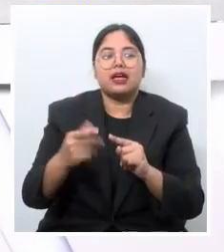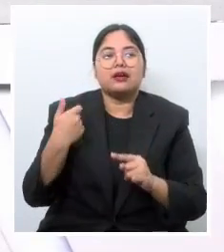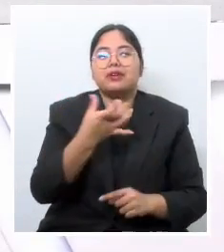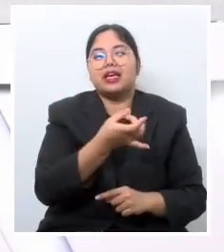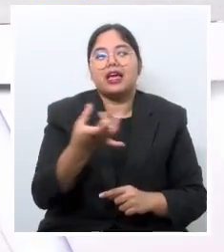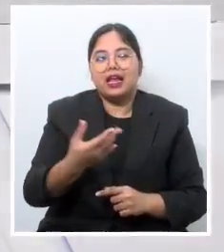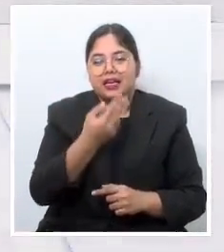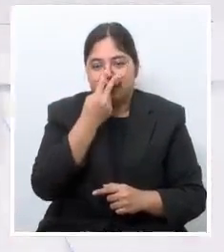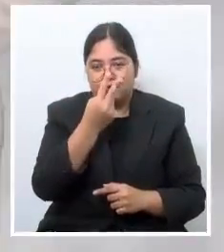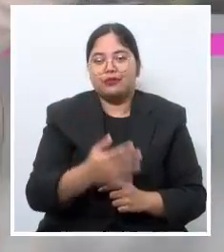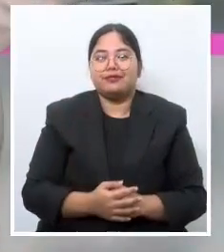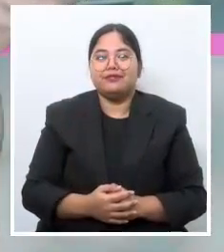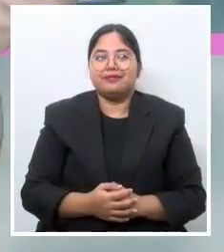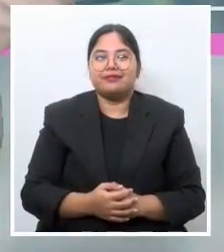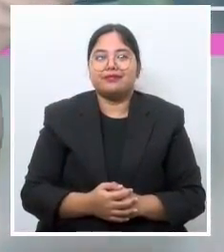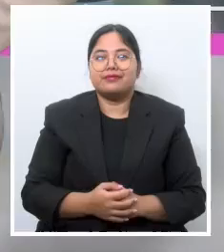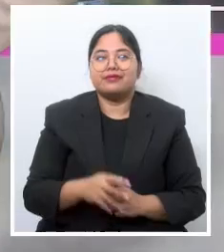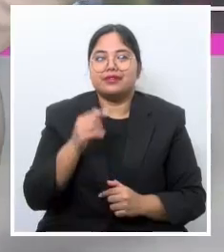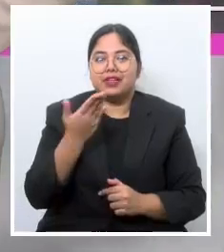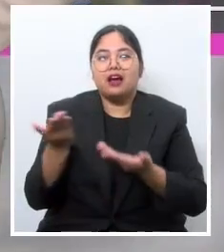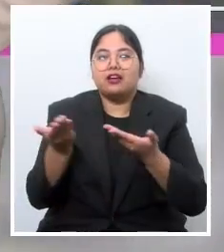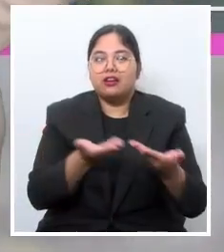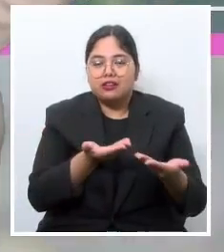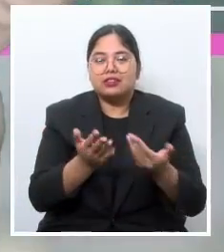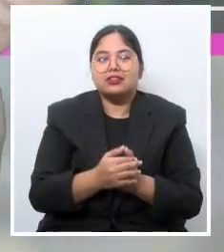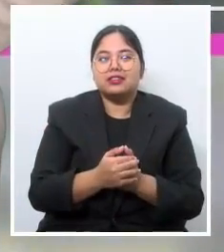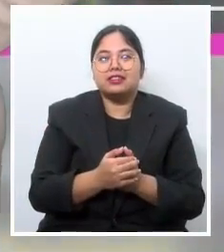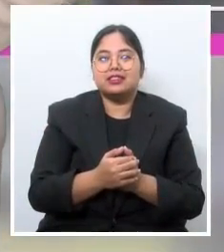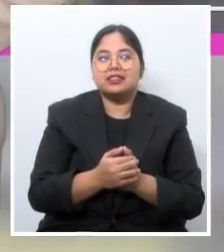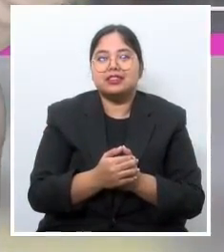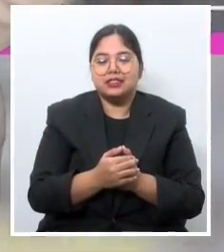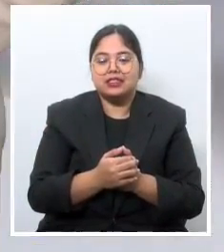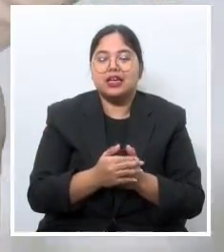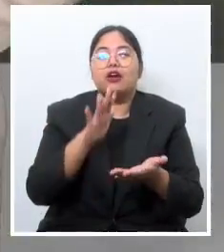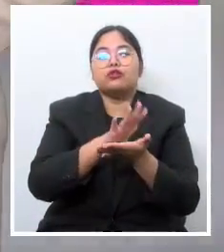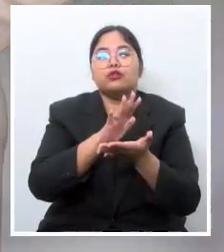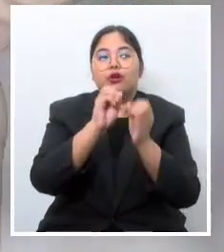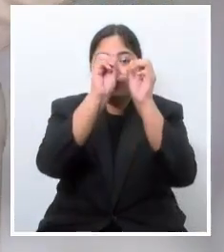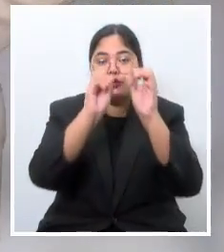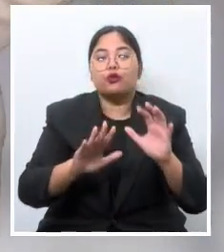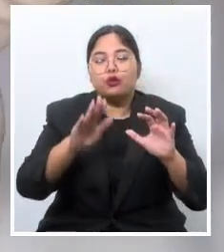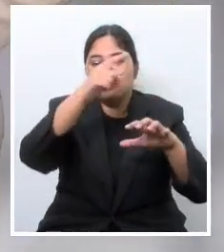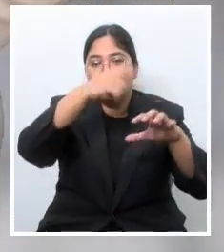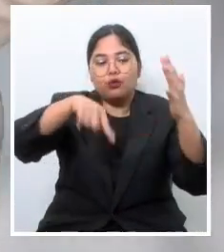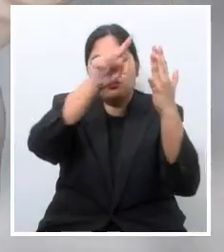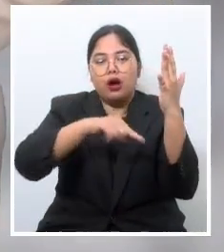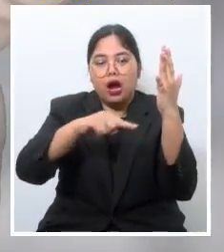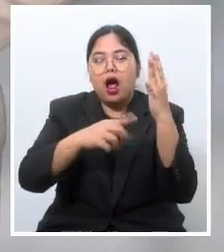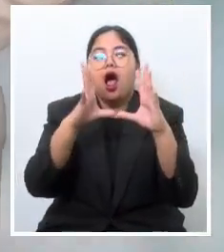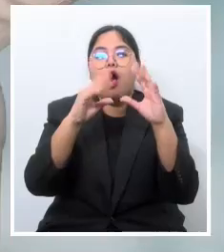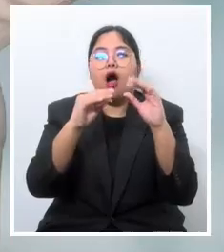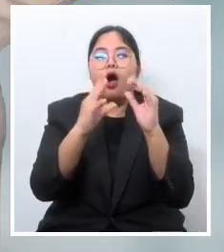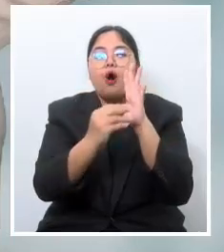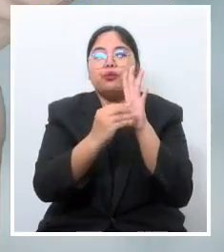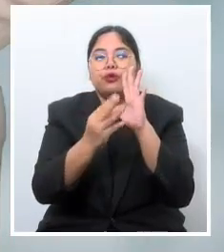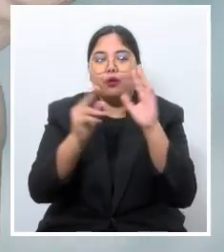ตามรับชมค่ะตคสคขอเชิญครูและบุคลากรทางการศึกษาทั่วประเทศเข้าร่วมอบรมออนไลน์สร้างวินัย